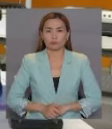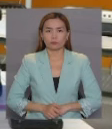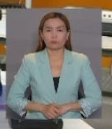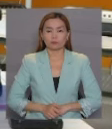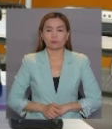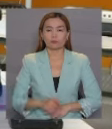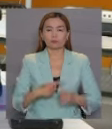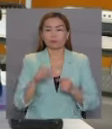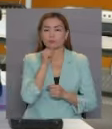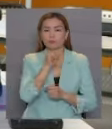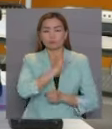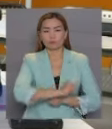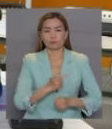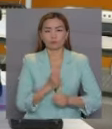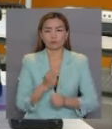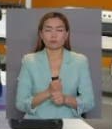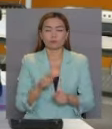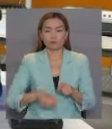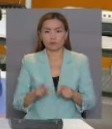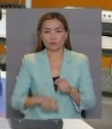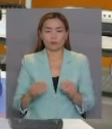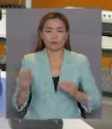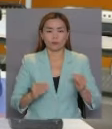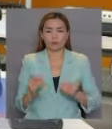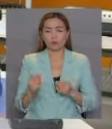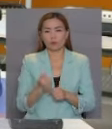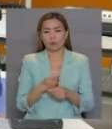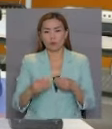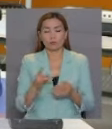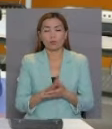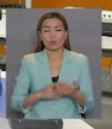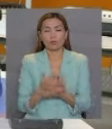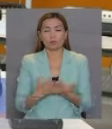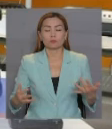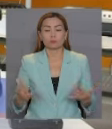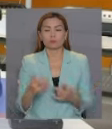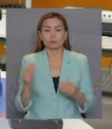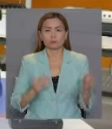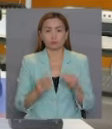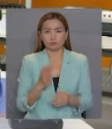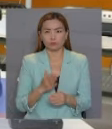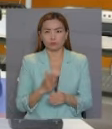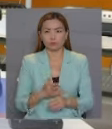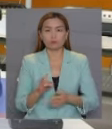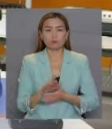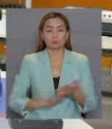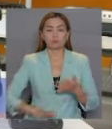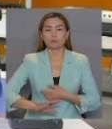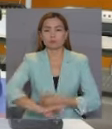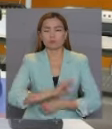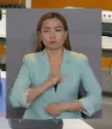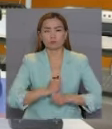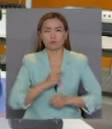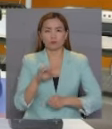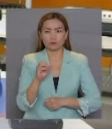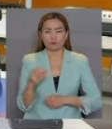Сначала мы попробовали сделать из картона, проверили, потом сделали макет, сделали различные моторчики на плечах и локтях. В дальнейшем я постараюсь сделать этого